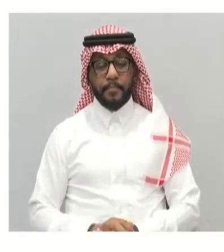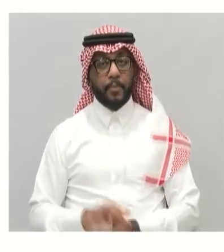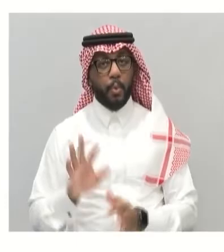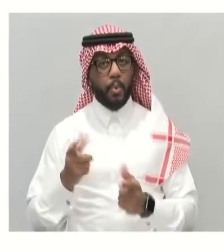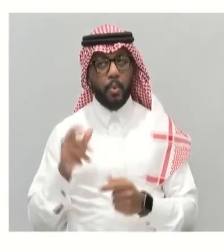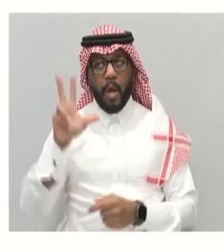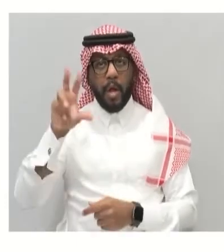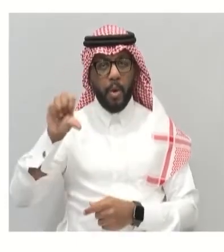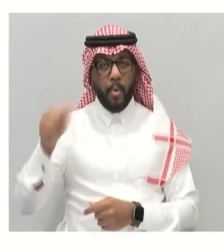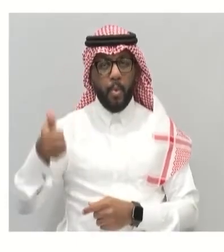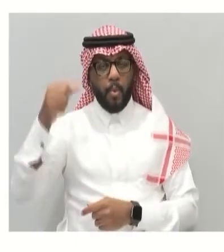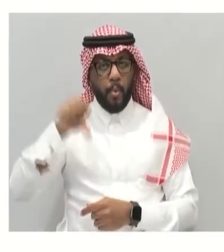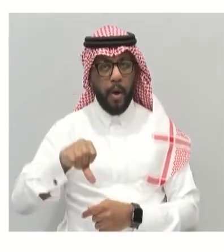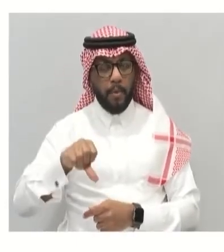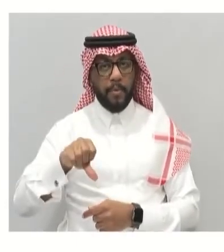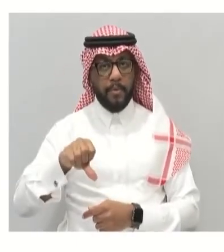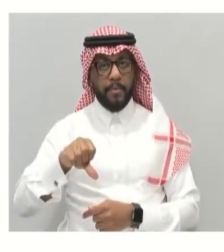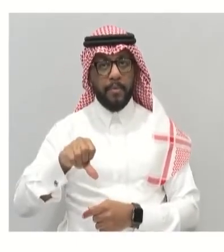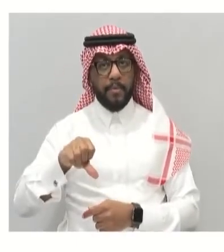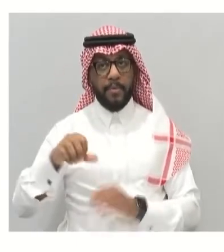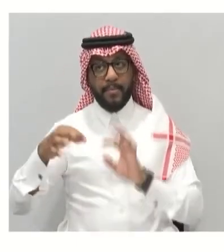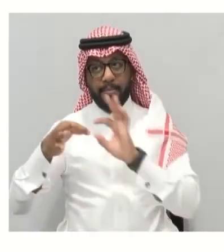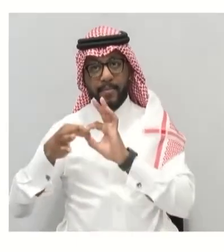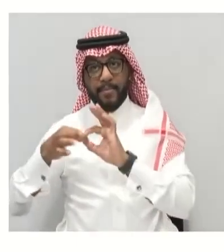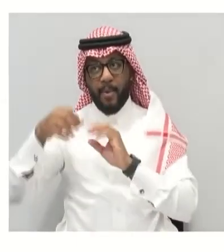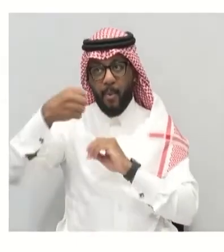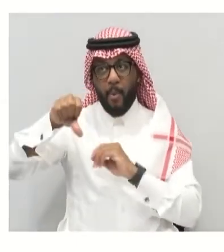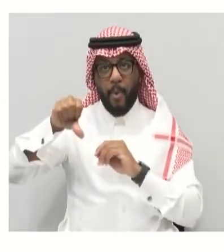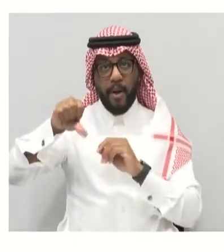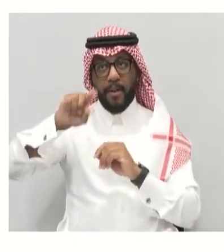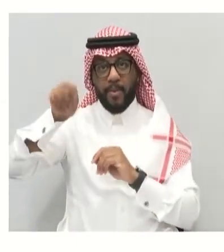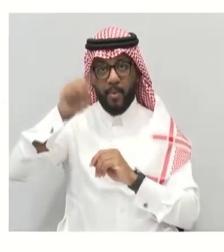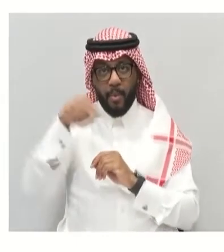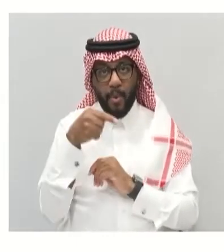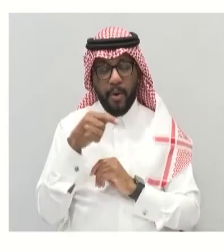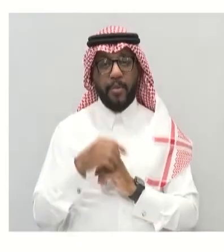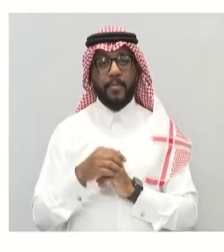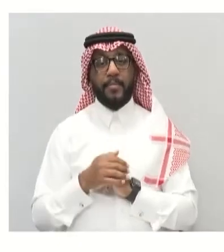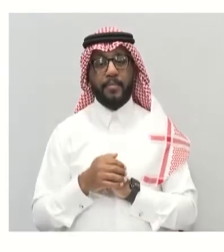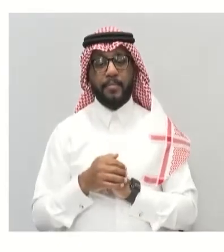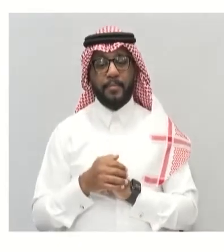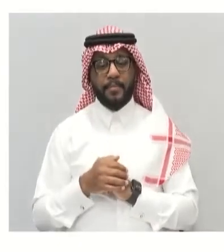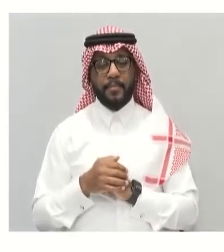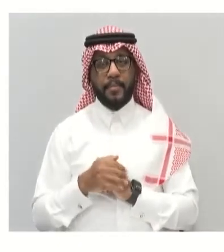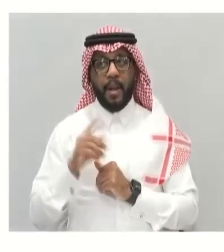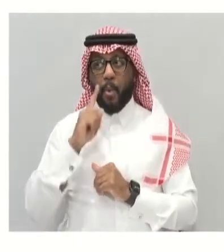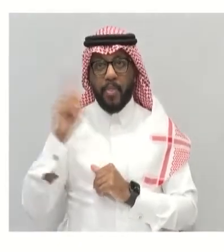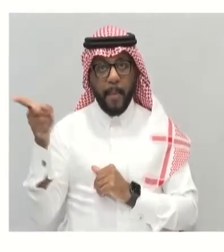الرابط الواو وهو مسرور مثلا او